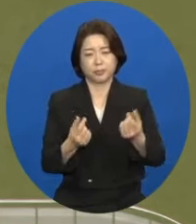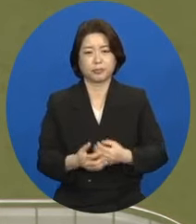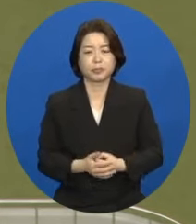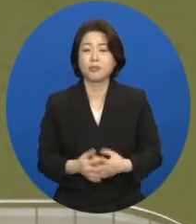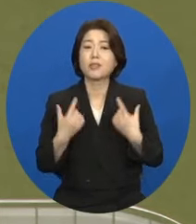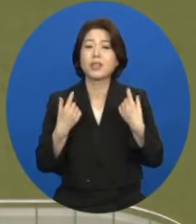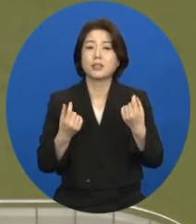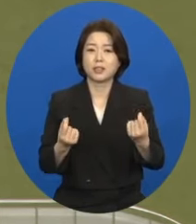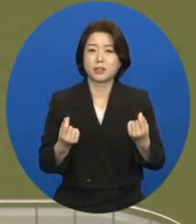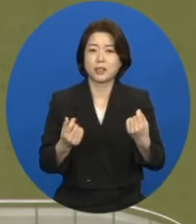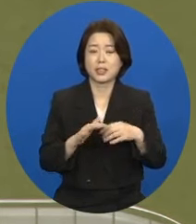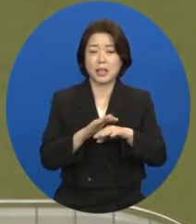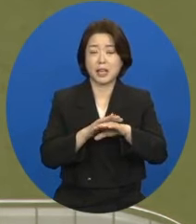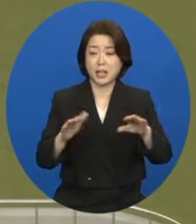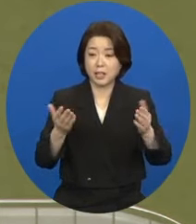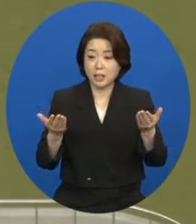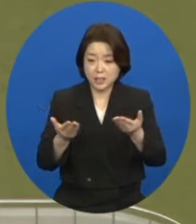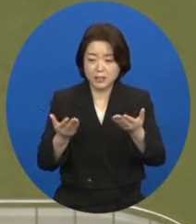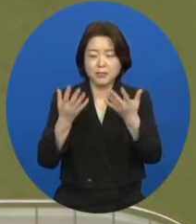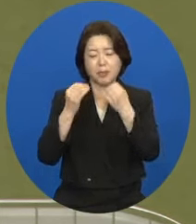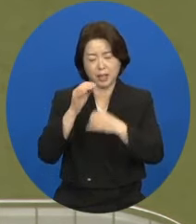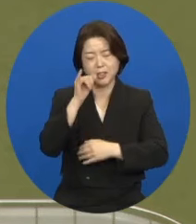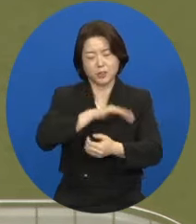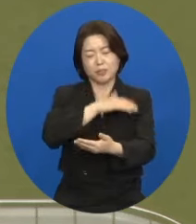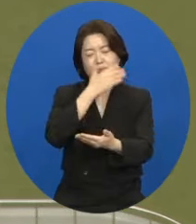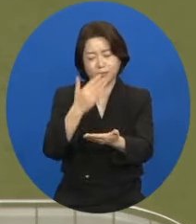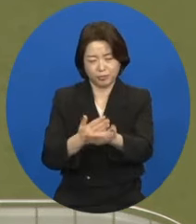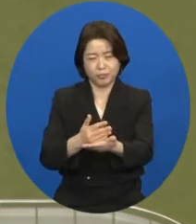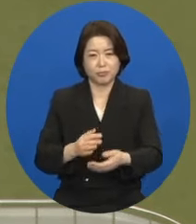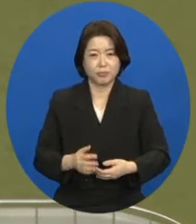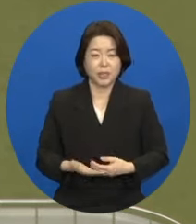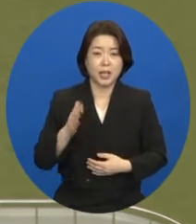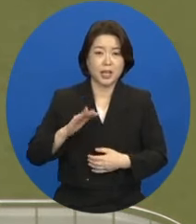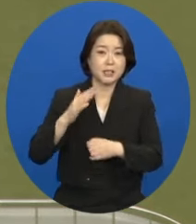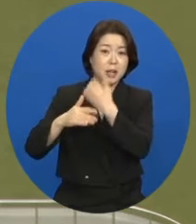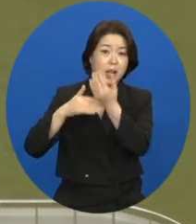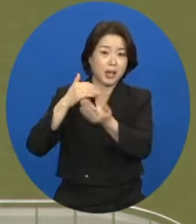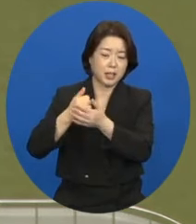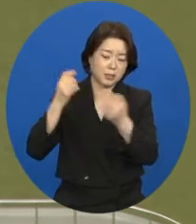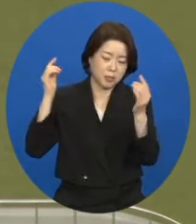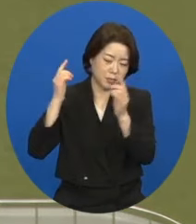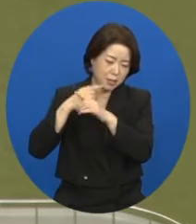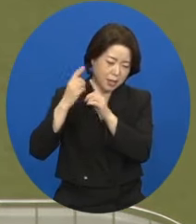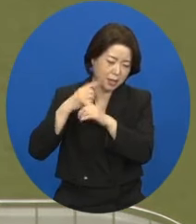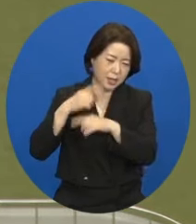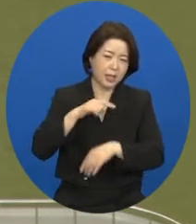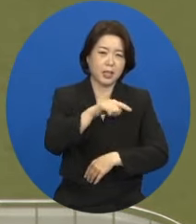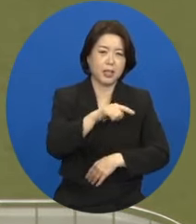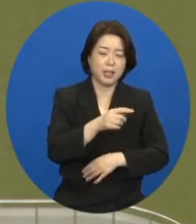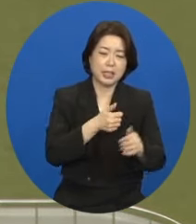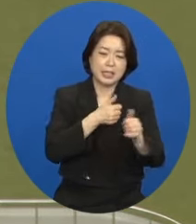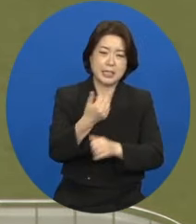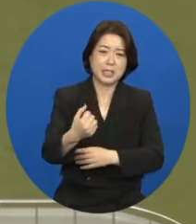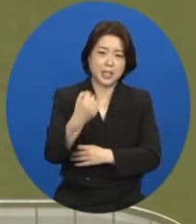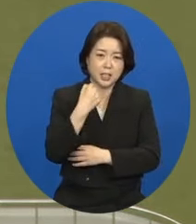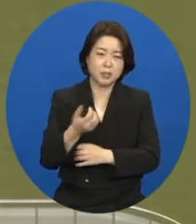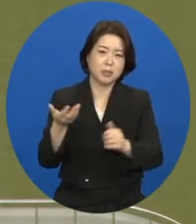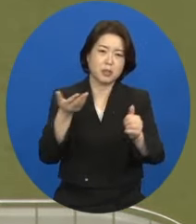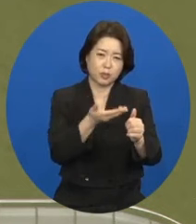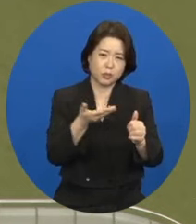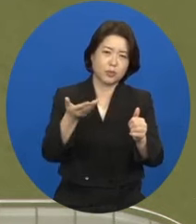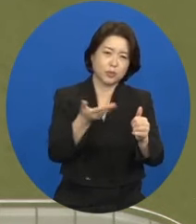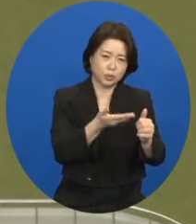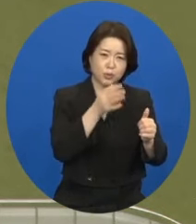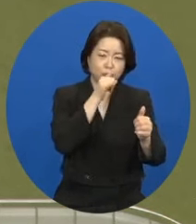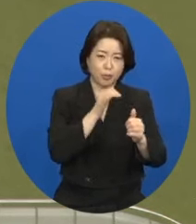여전히 해결해야 될 일이 많이 있긴 합니다만 하나님께서 날마다 그분에게 이길 힘을 주고